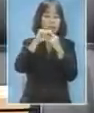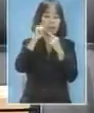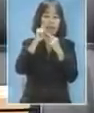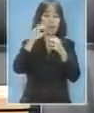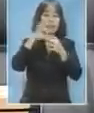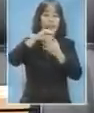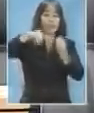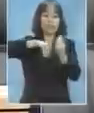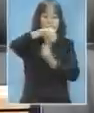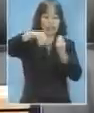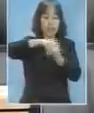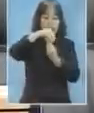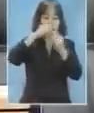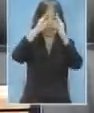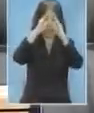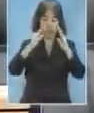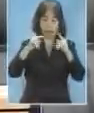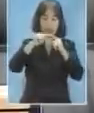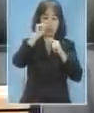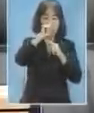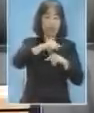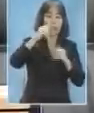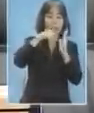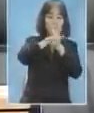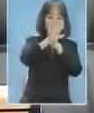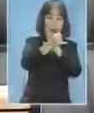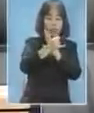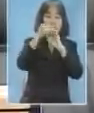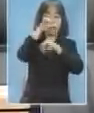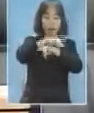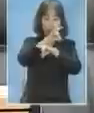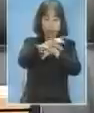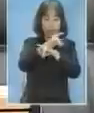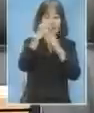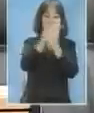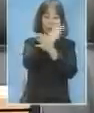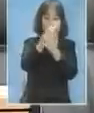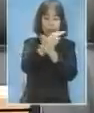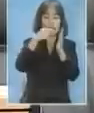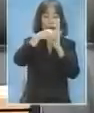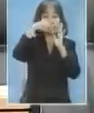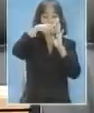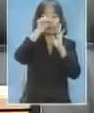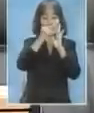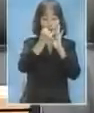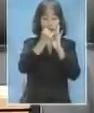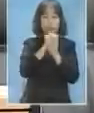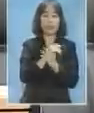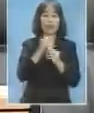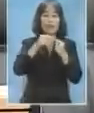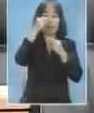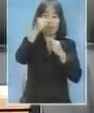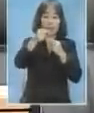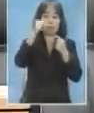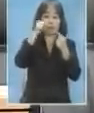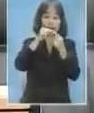งเศรษฐกิจสี่เหลี่ยมเศรษฐกิจขึ้นระหว่างทวายกาญจนบุรีราชบุรีเพชรบุรีประจวบคีรีขันธ์ด่านสิงห์ขอนไปสู่ม